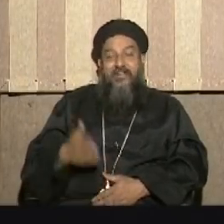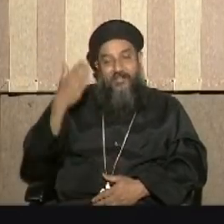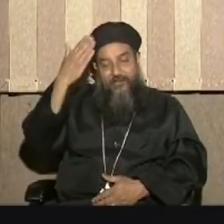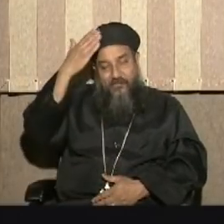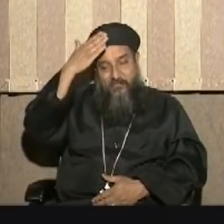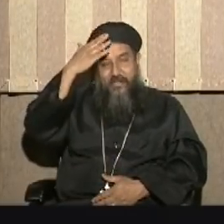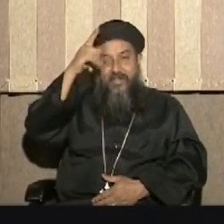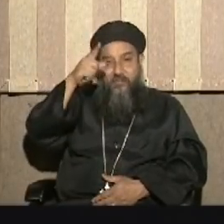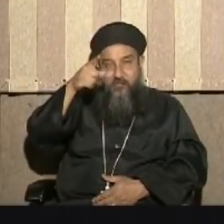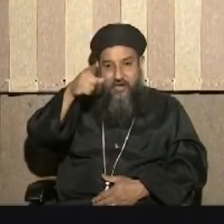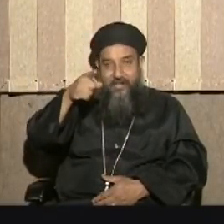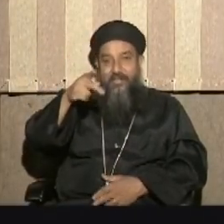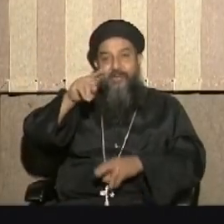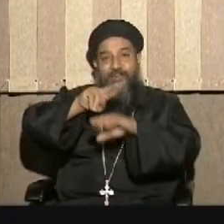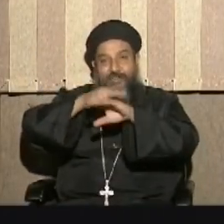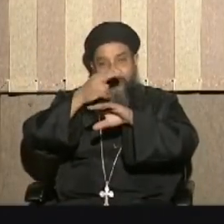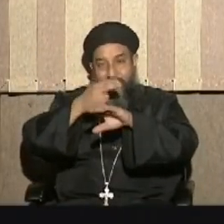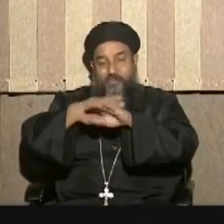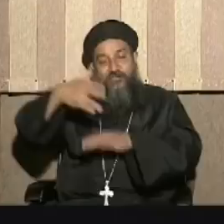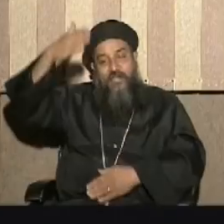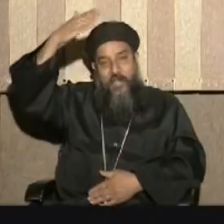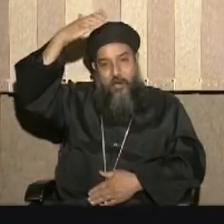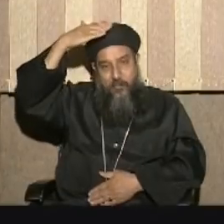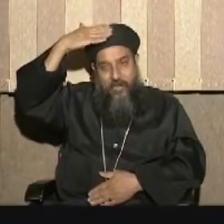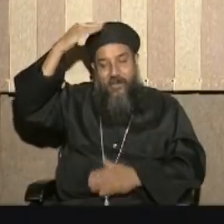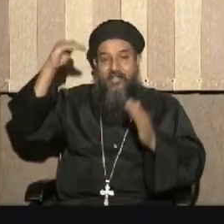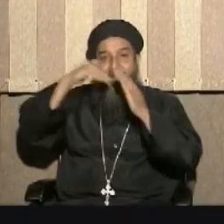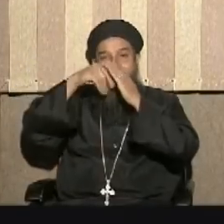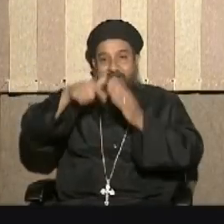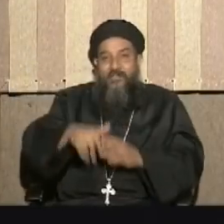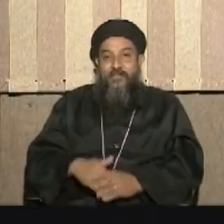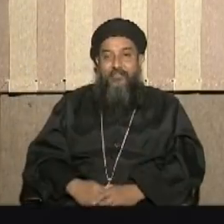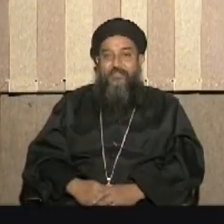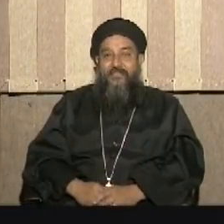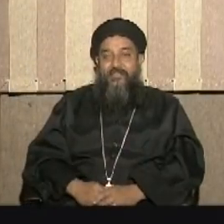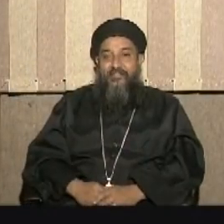وقولوا لكم شهود بركة في هذا العصر.